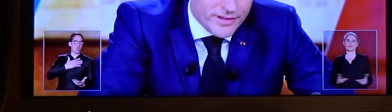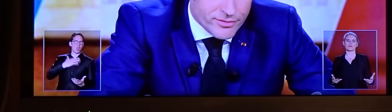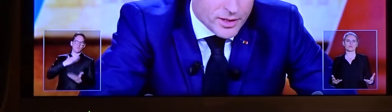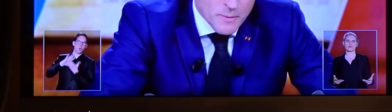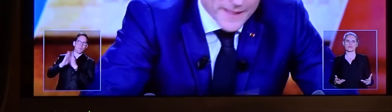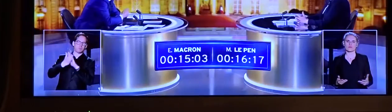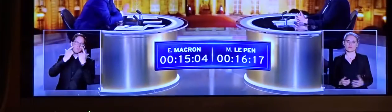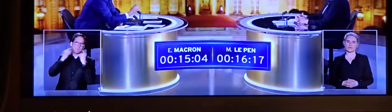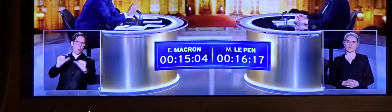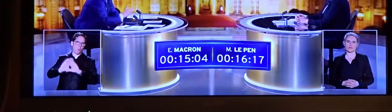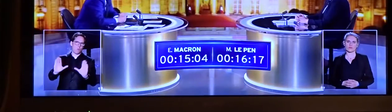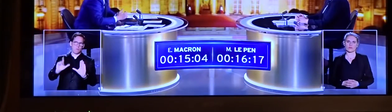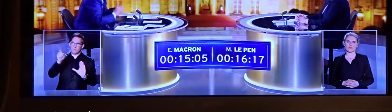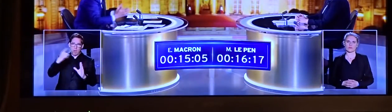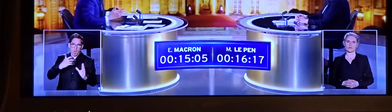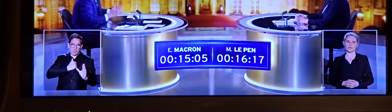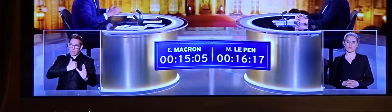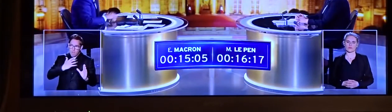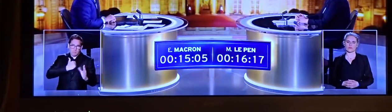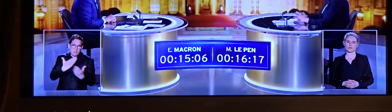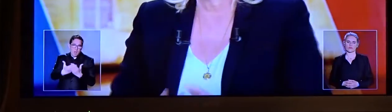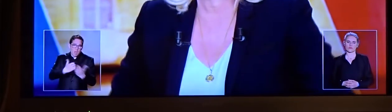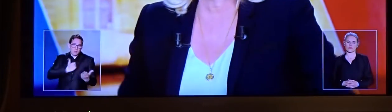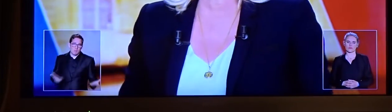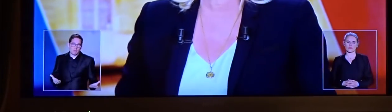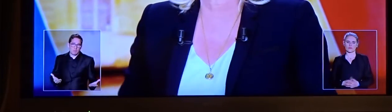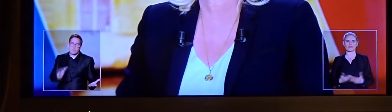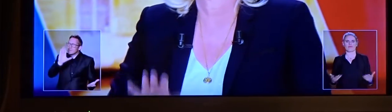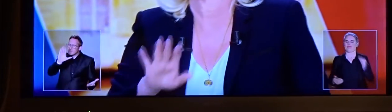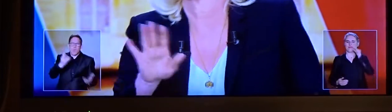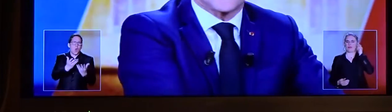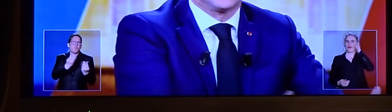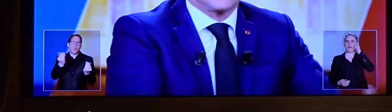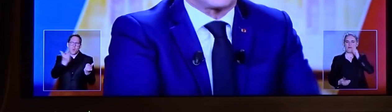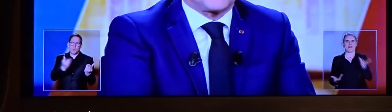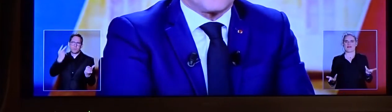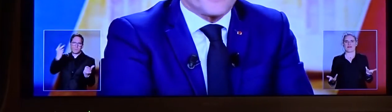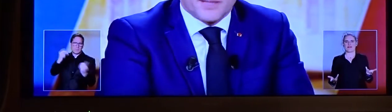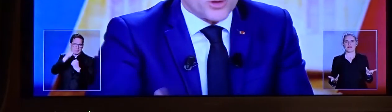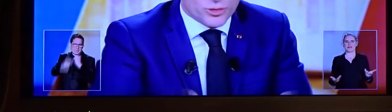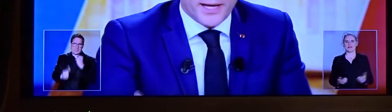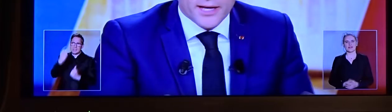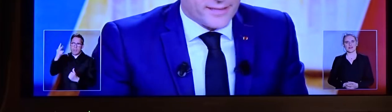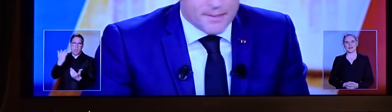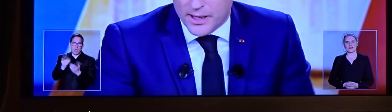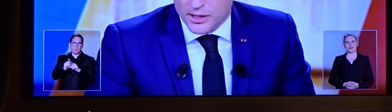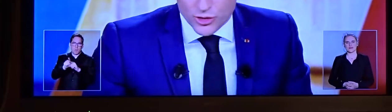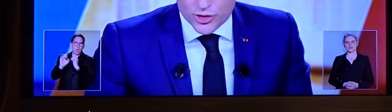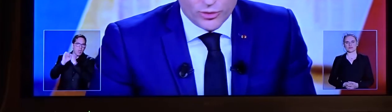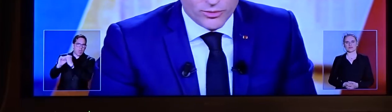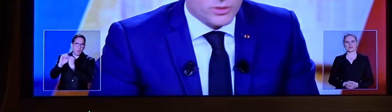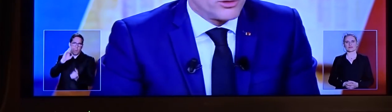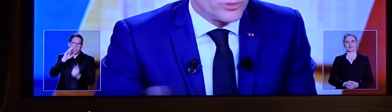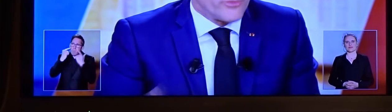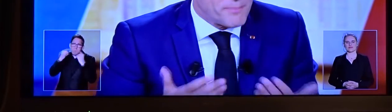chacun pourra le vérifier. Et donc assumez-le, c'est tout, assumez-le, Madame Le Pen. Mais et beaucoup de vos choix derrière s'expliquent par cette dépendance, mais ça n'est pas,